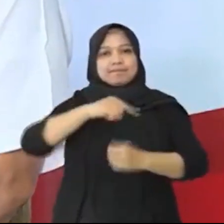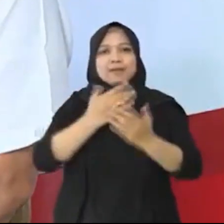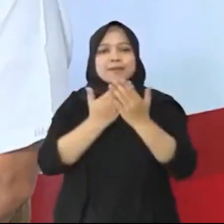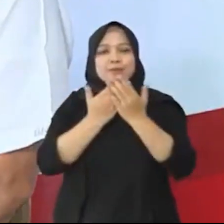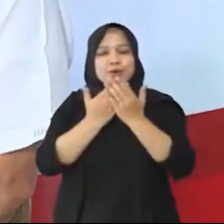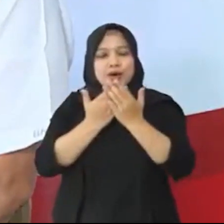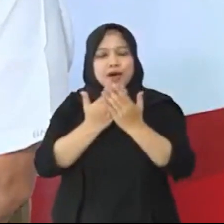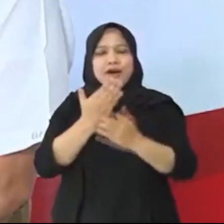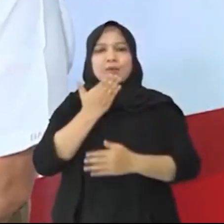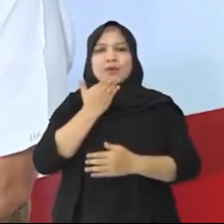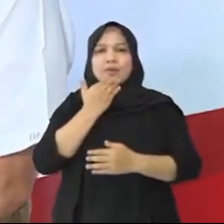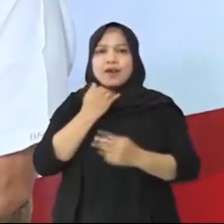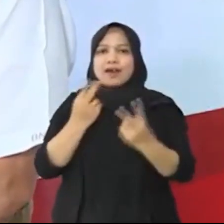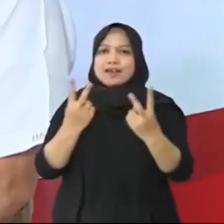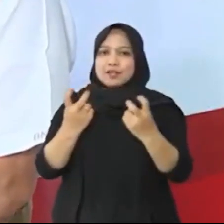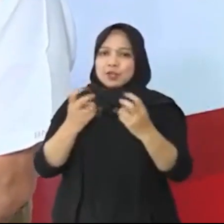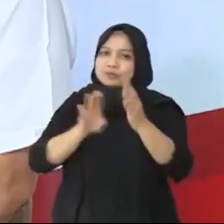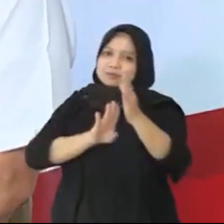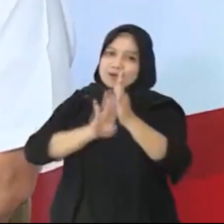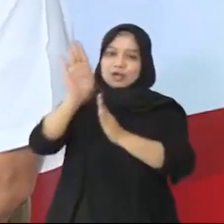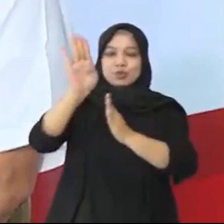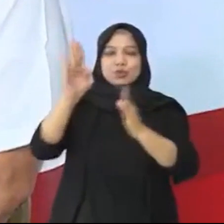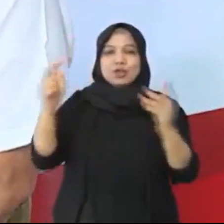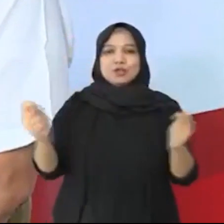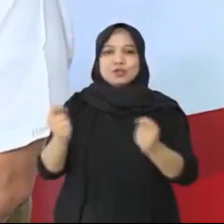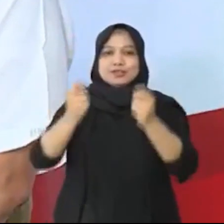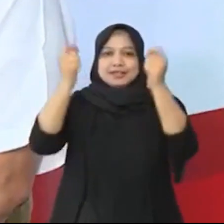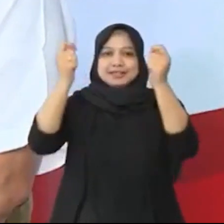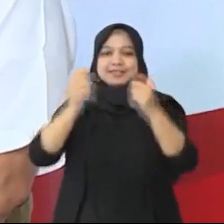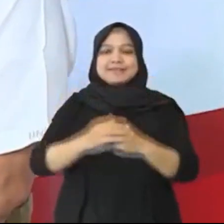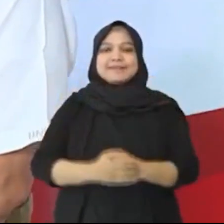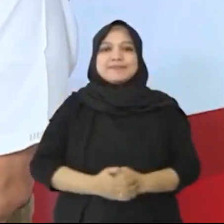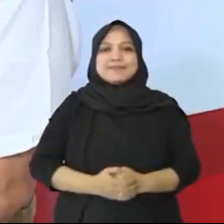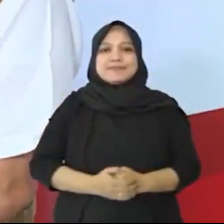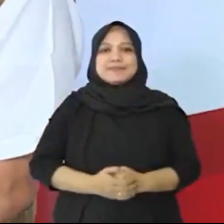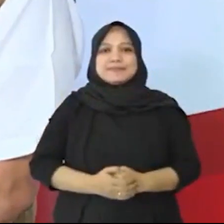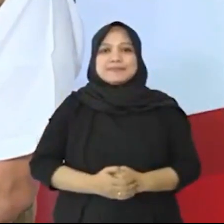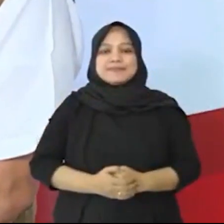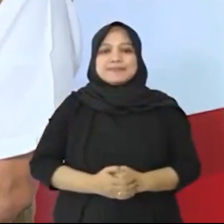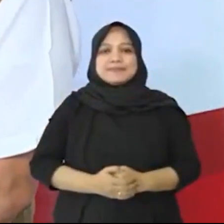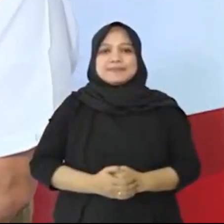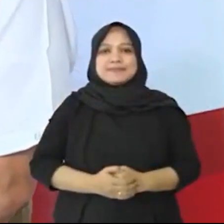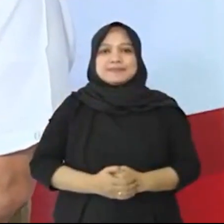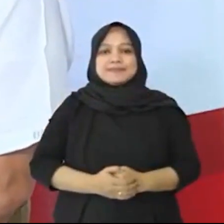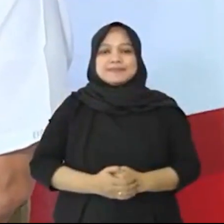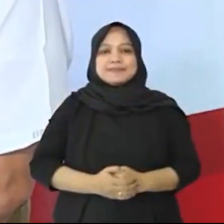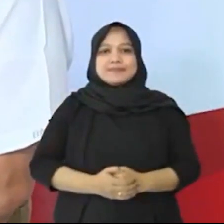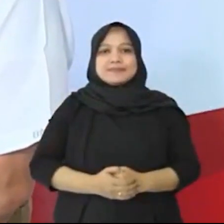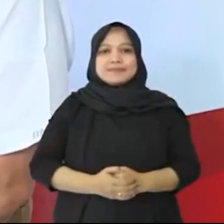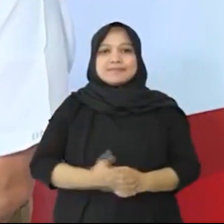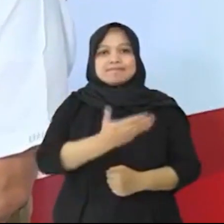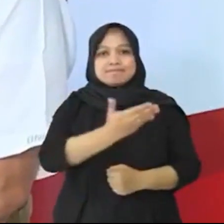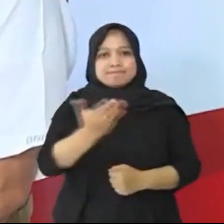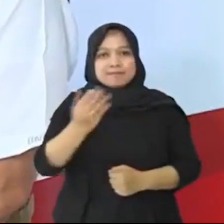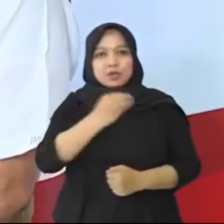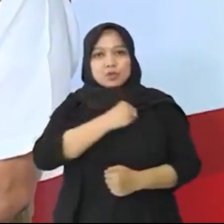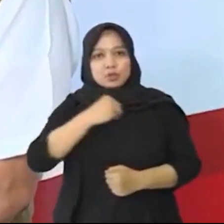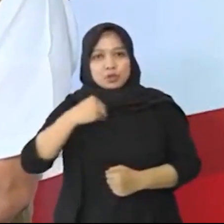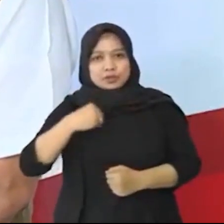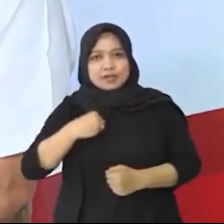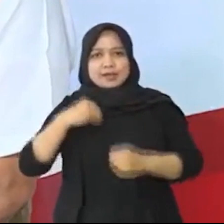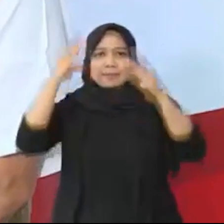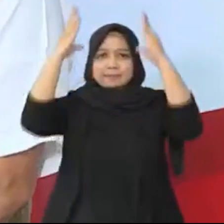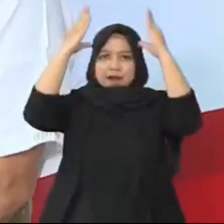tiktok lebih maju dan lebih sukses kepada para dokter kepada para perawat dan